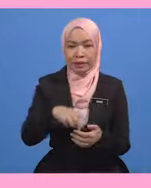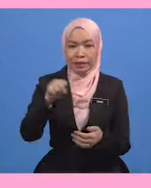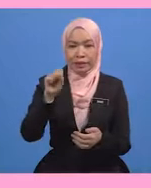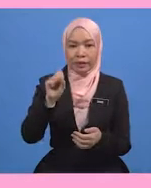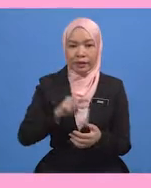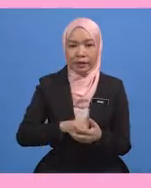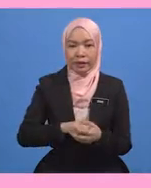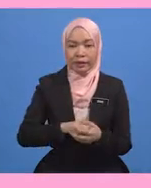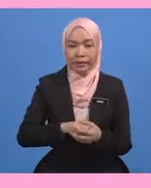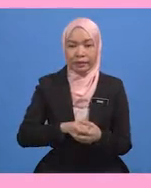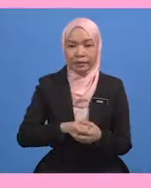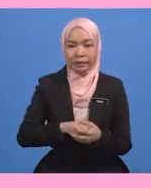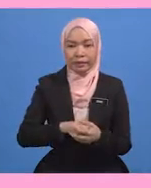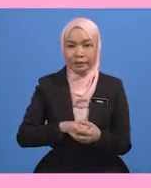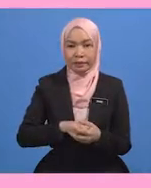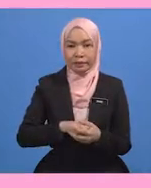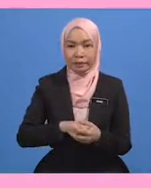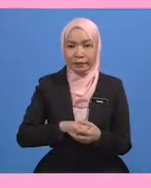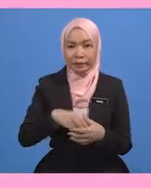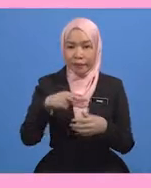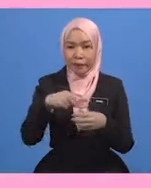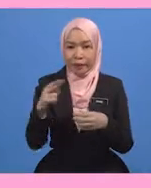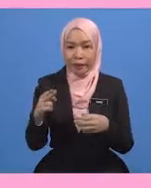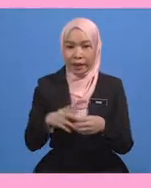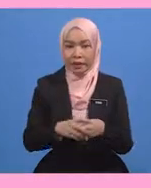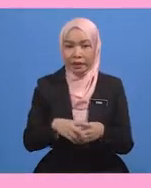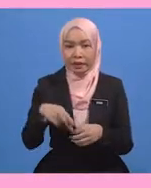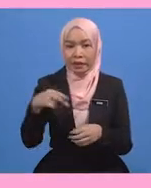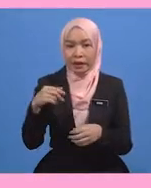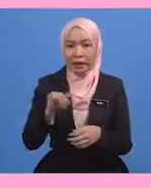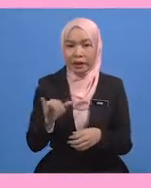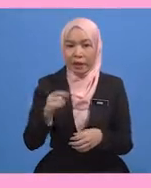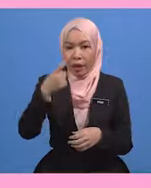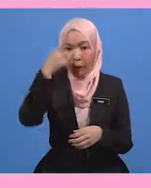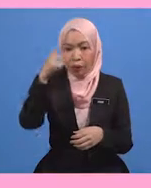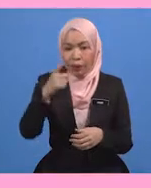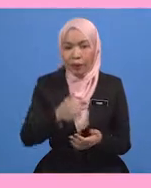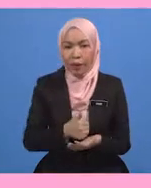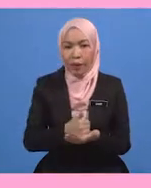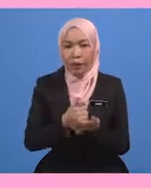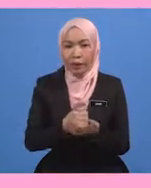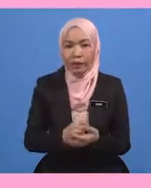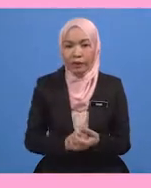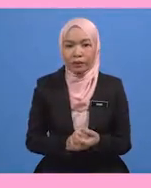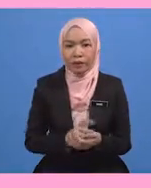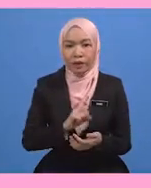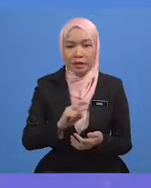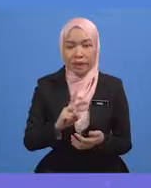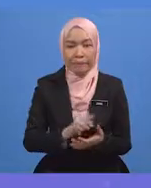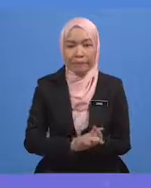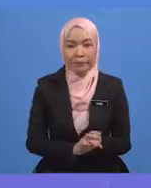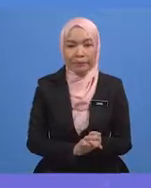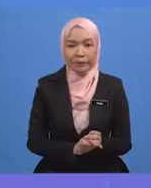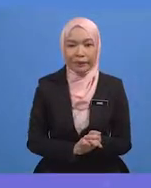mencadangkan cara untuk menyebarkan dakwah dalam kapasiti dan kecenderungan kita masing-masing.